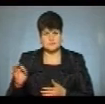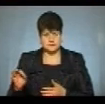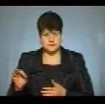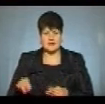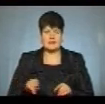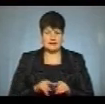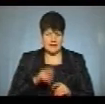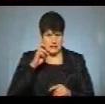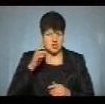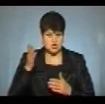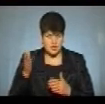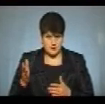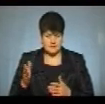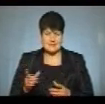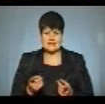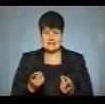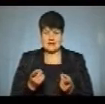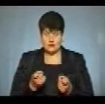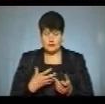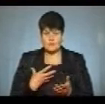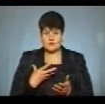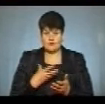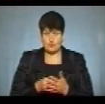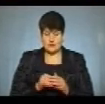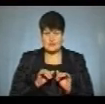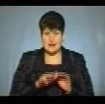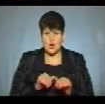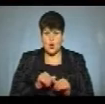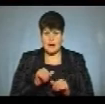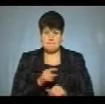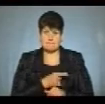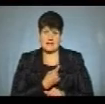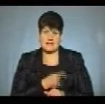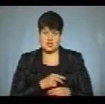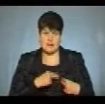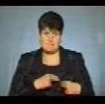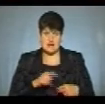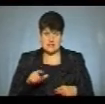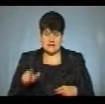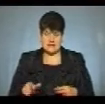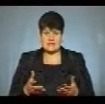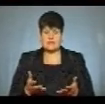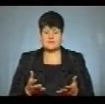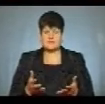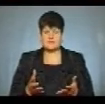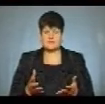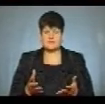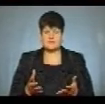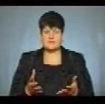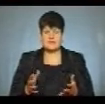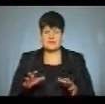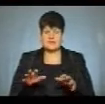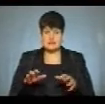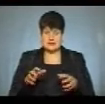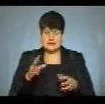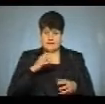і держави, із залученням до своєї протиправної діяльності окремих медичних працівників, заволоділа